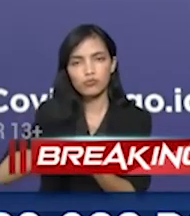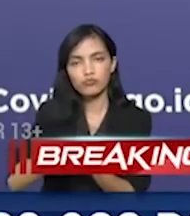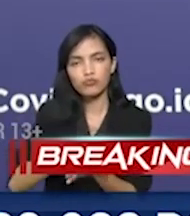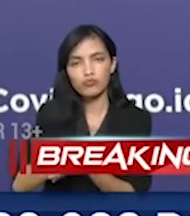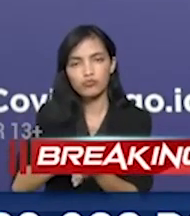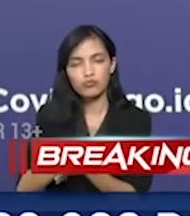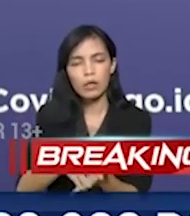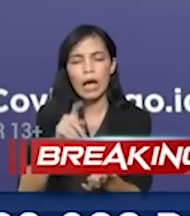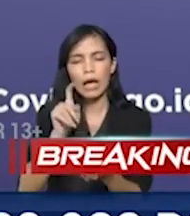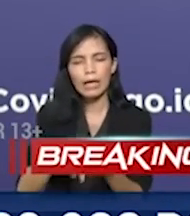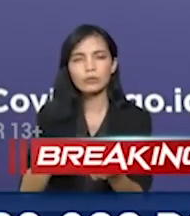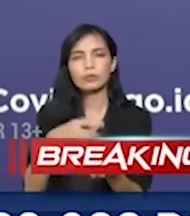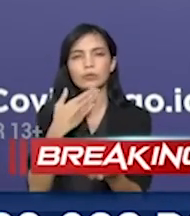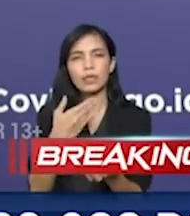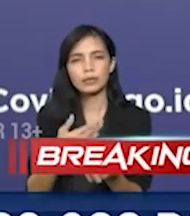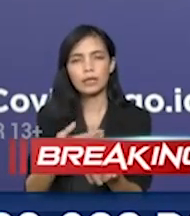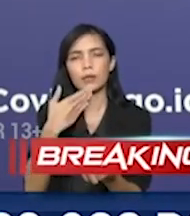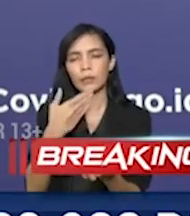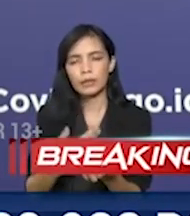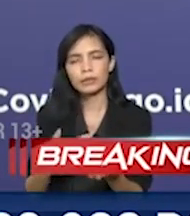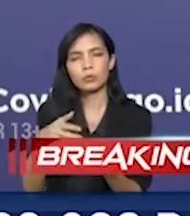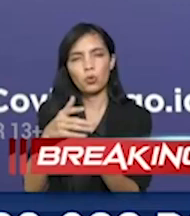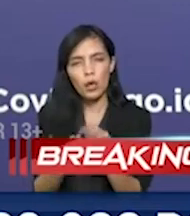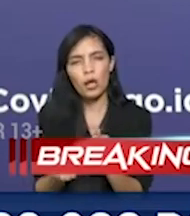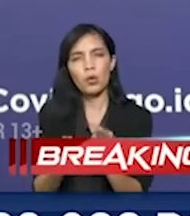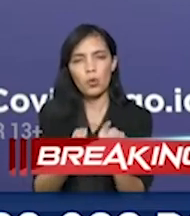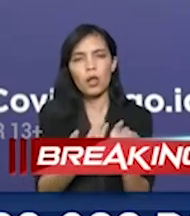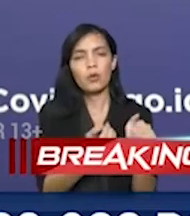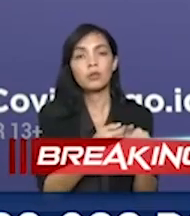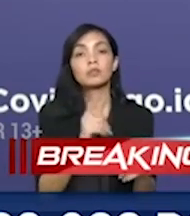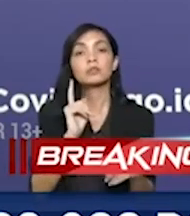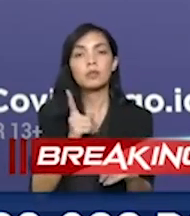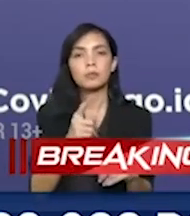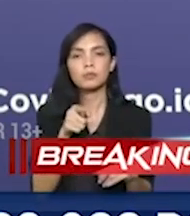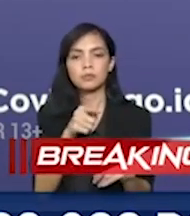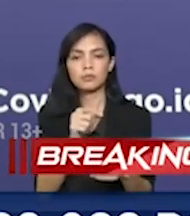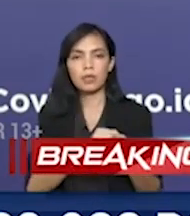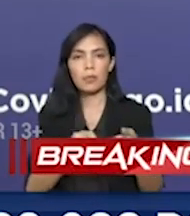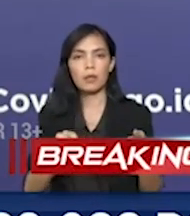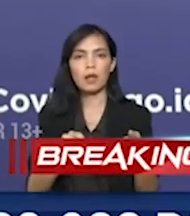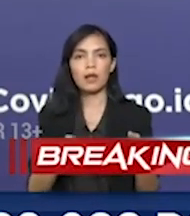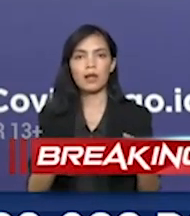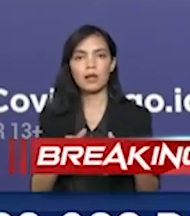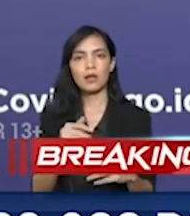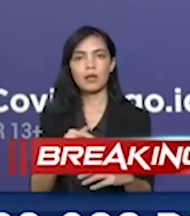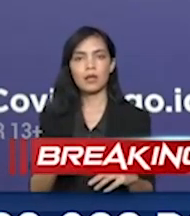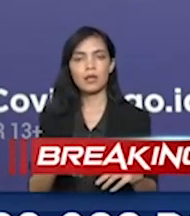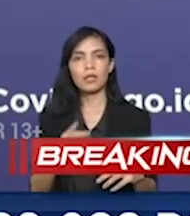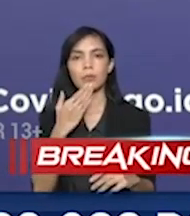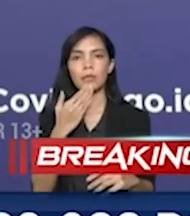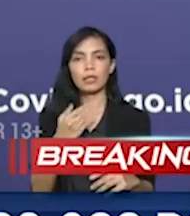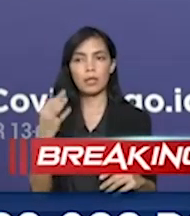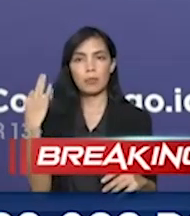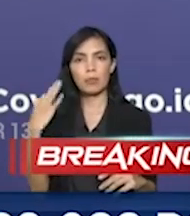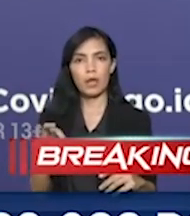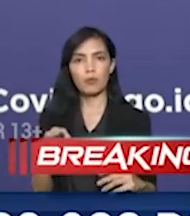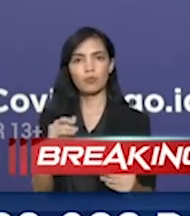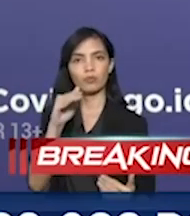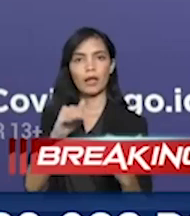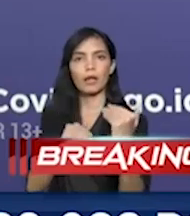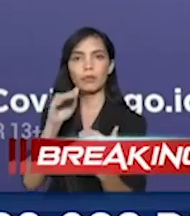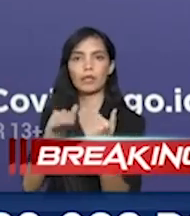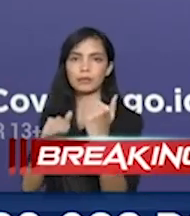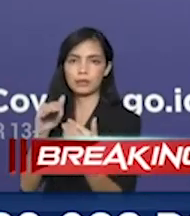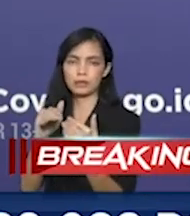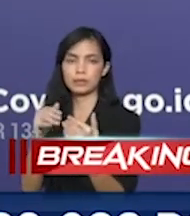yang harus kita biasakan karena inilah yang kita sebut dengan adaptasi kebiasaan yang baru